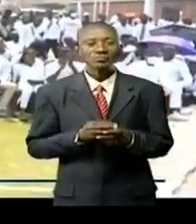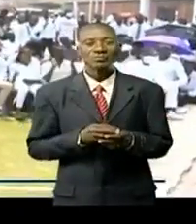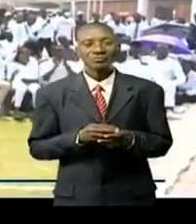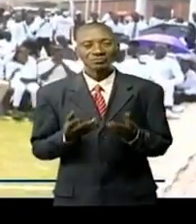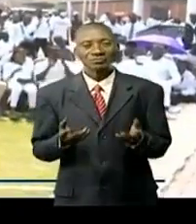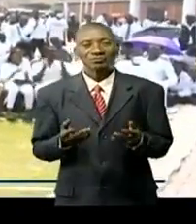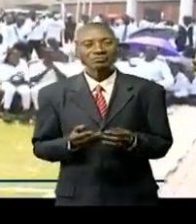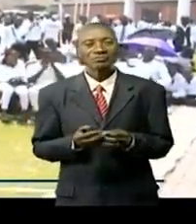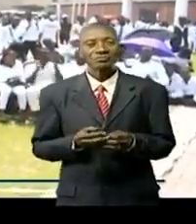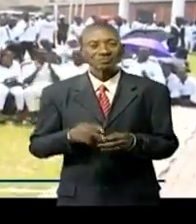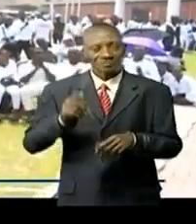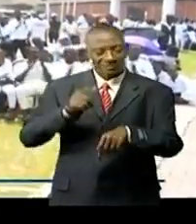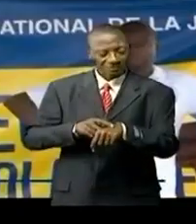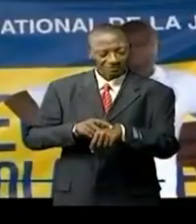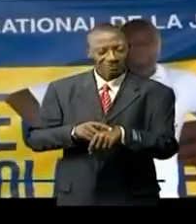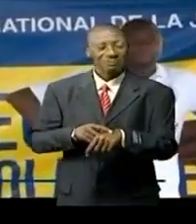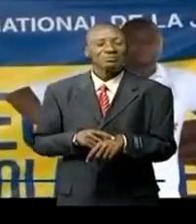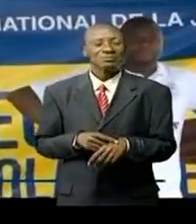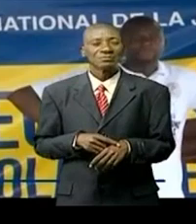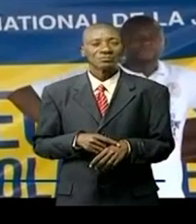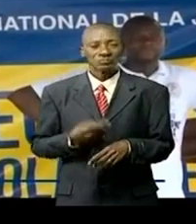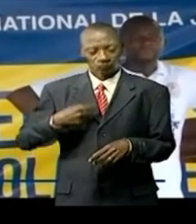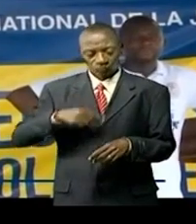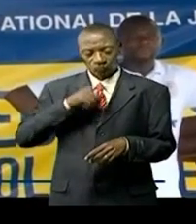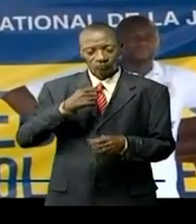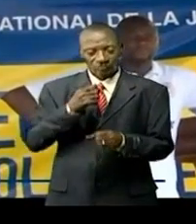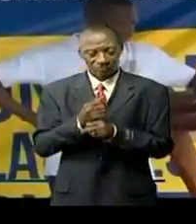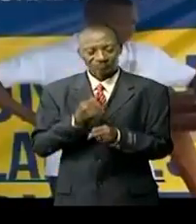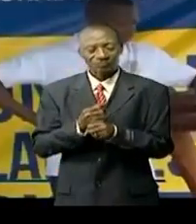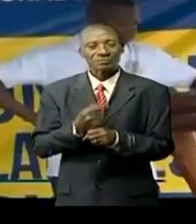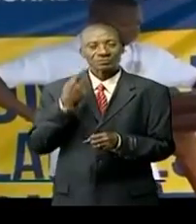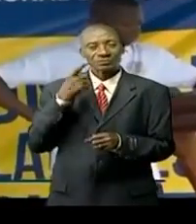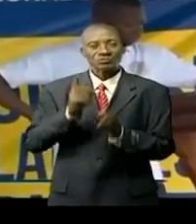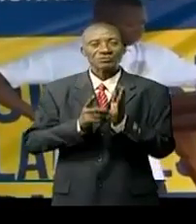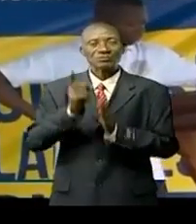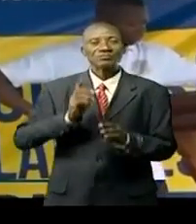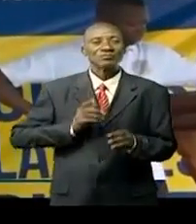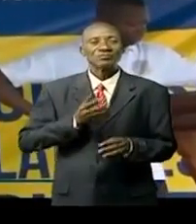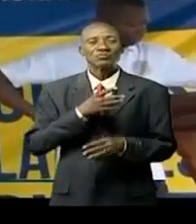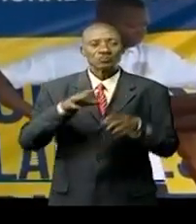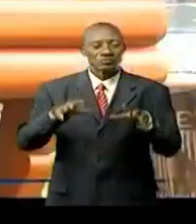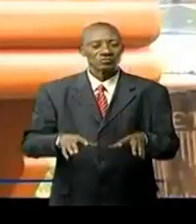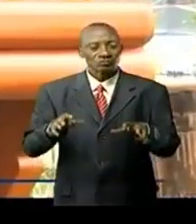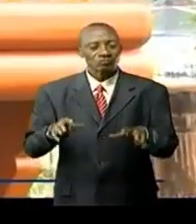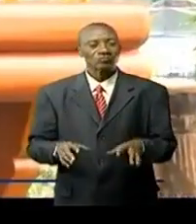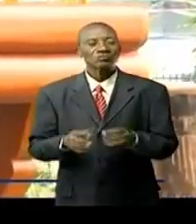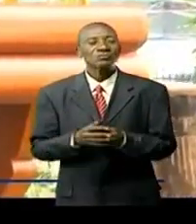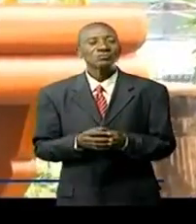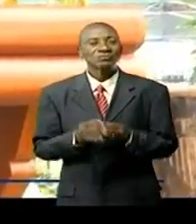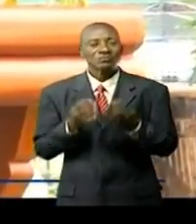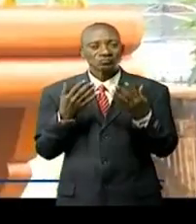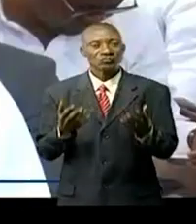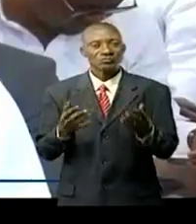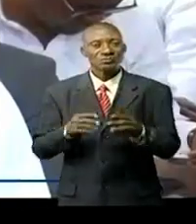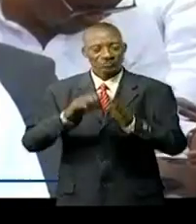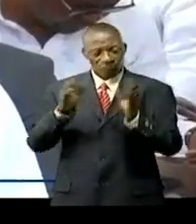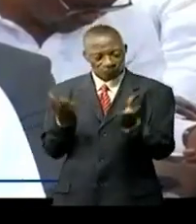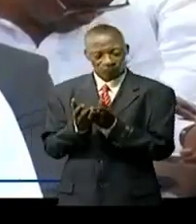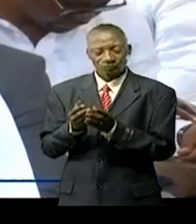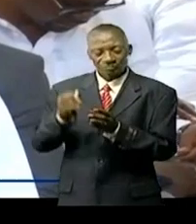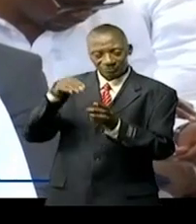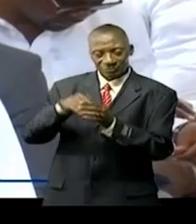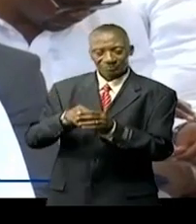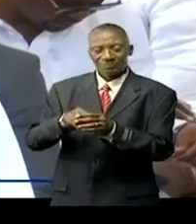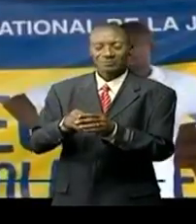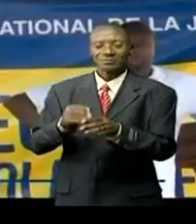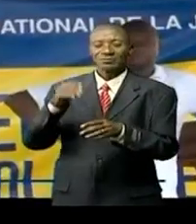jeunes, plusieurs personnalités et leaders de jeunes, toutes tendances confondues, ont passé tour à tour au siège du Conseil national de la jeunesse congolaise pour